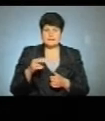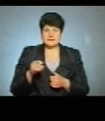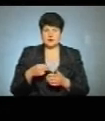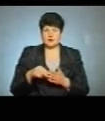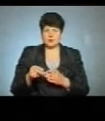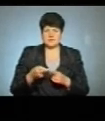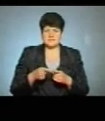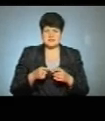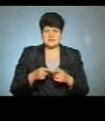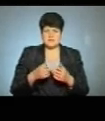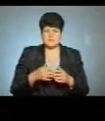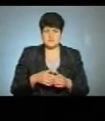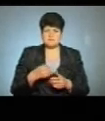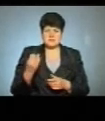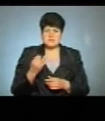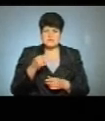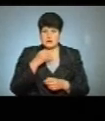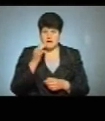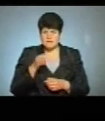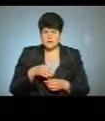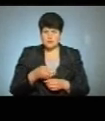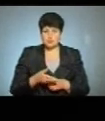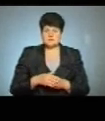ці апарати. Цікавий досвід і